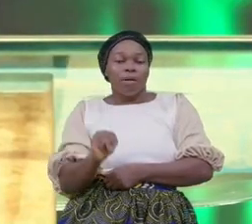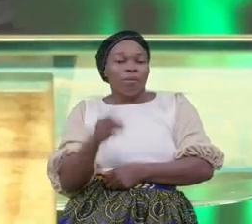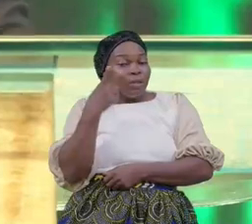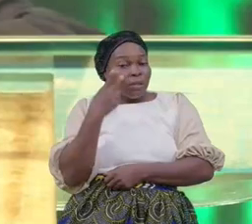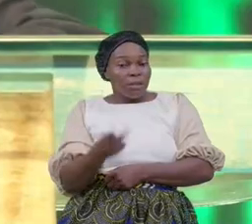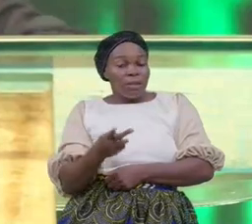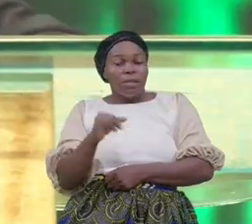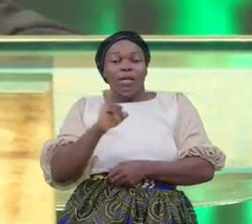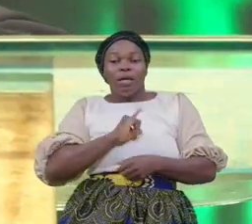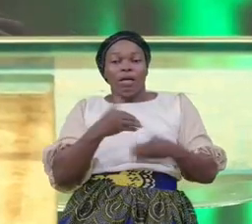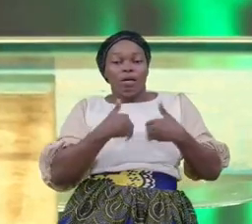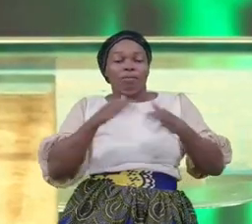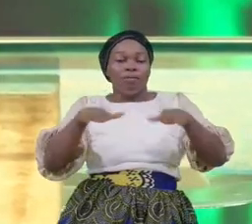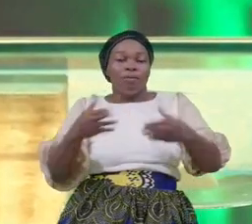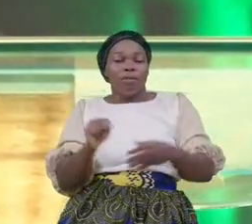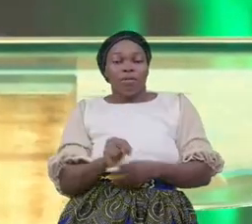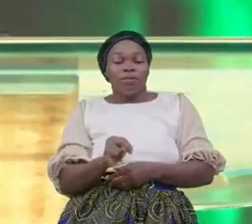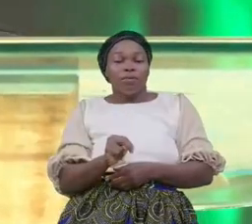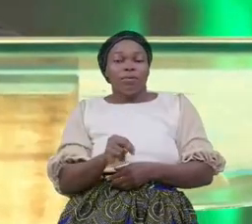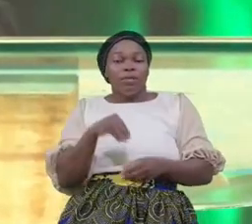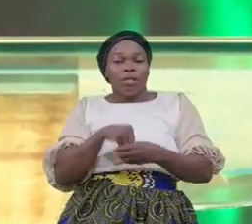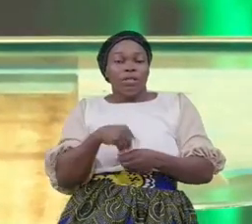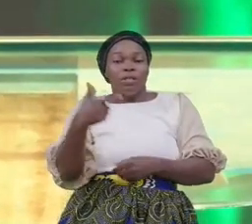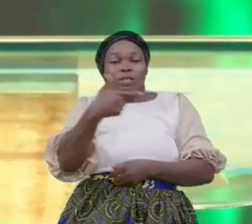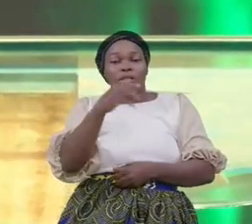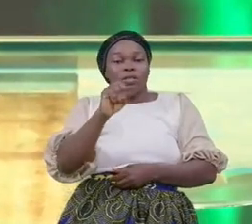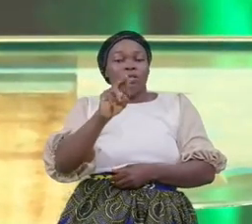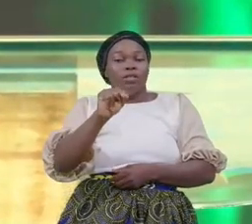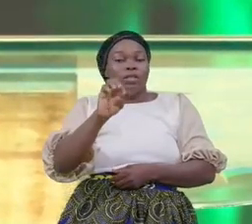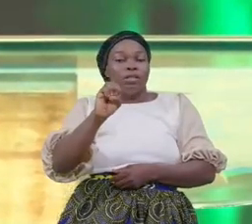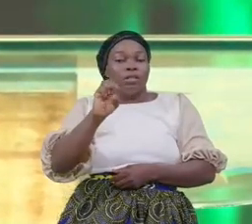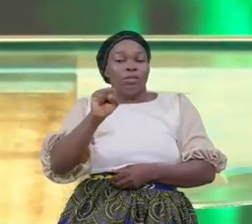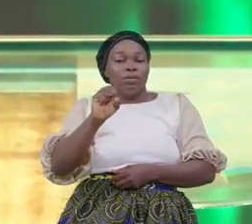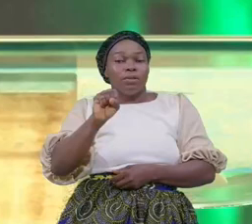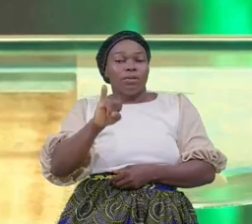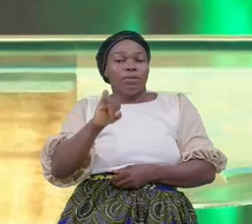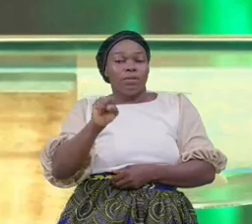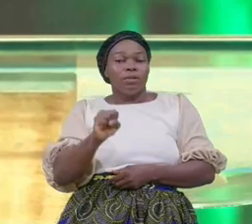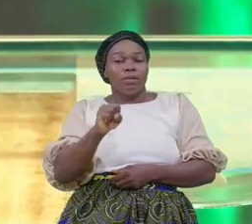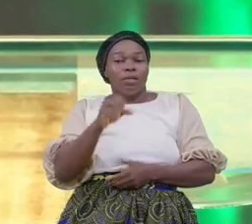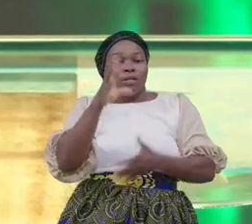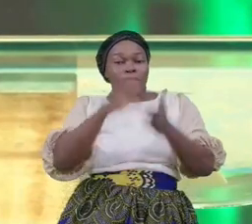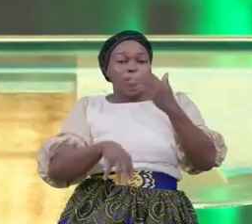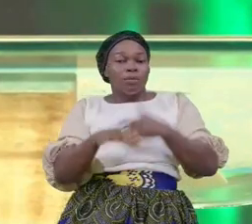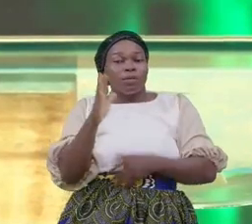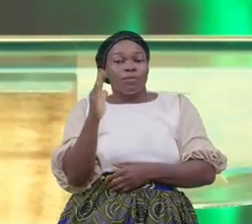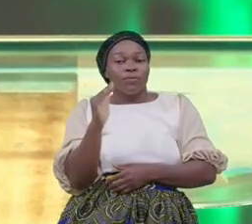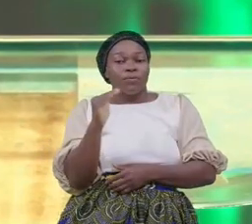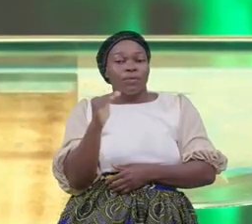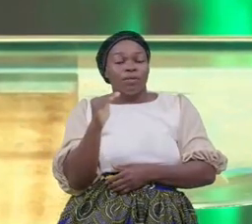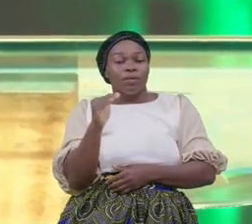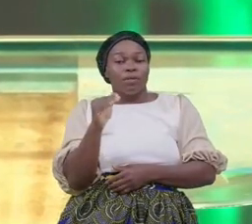je livre. Je veux qu'on voit Genèse 15. Je